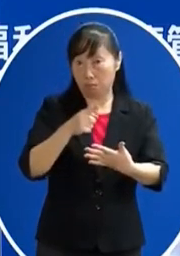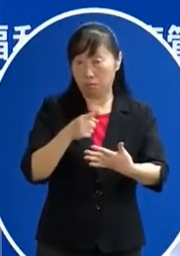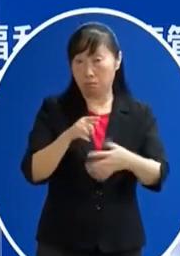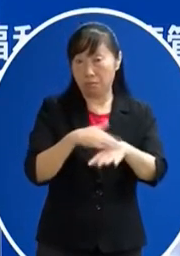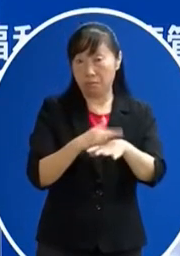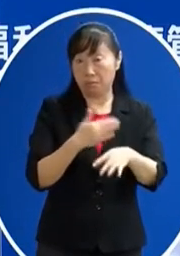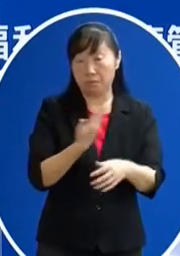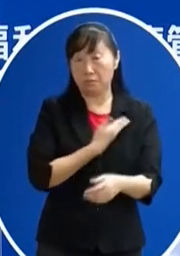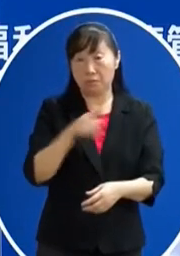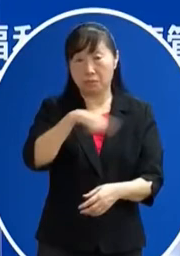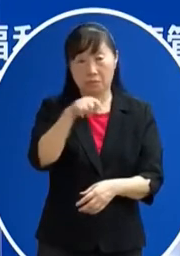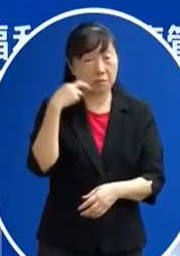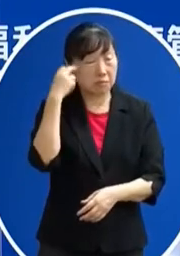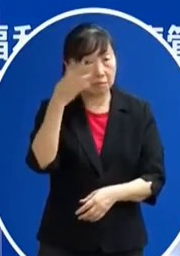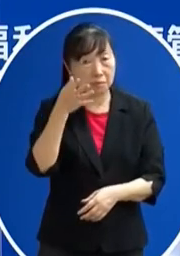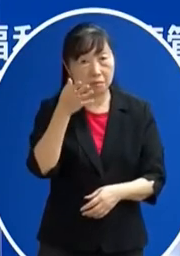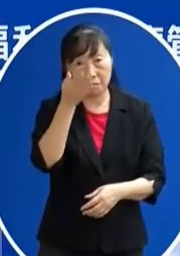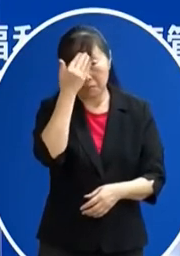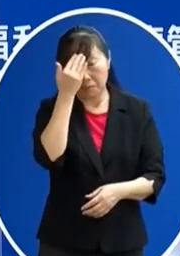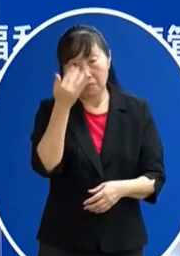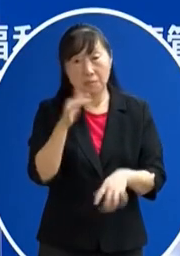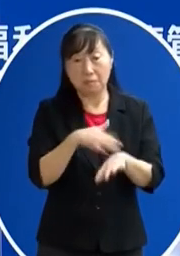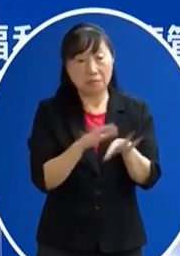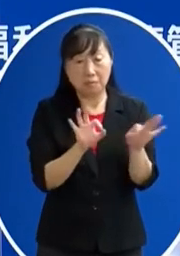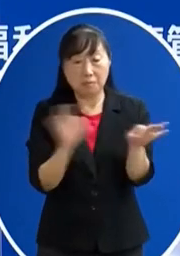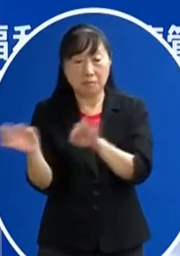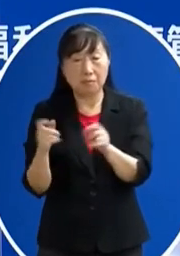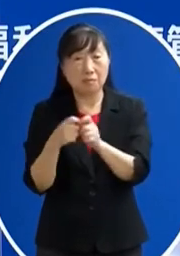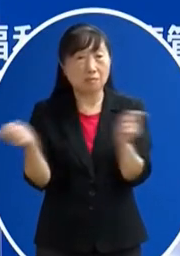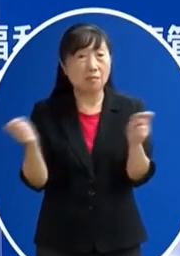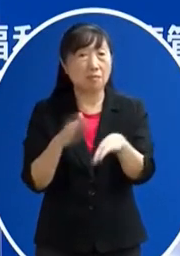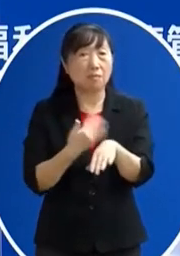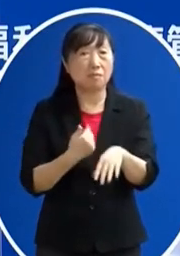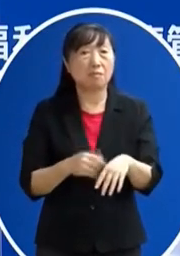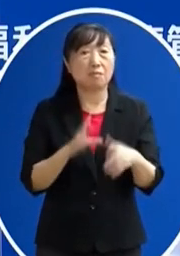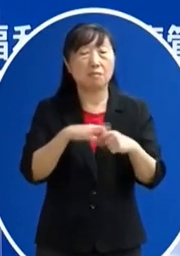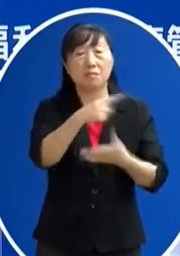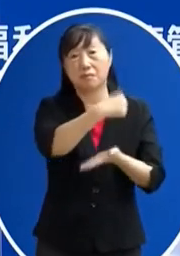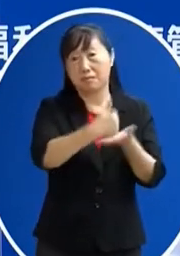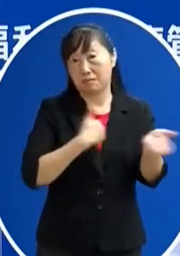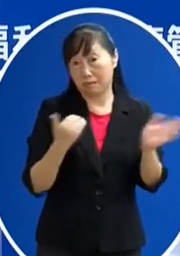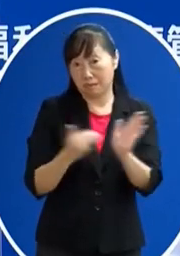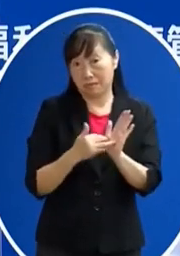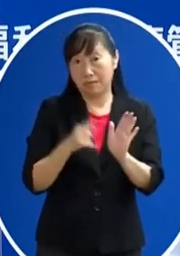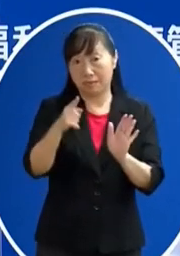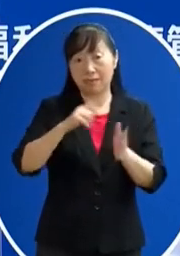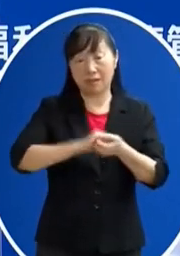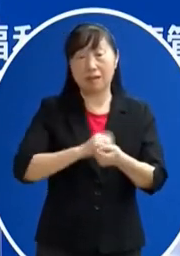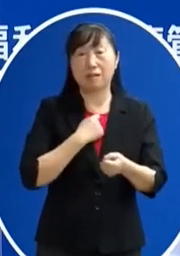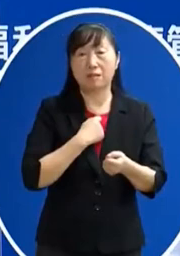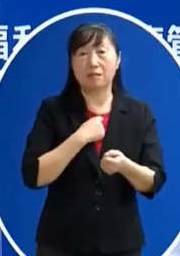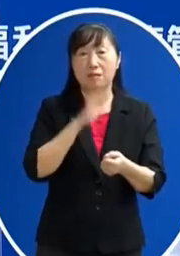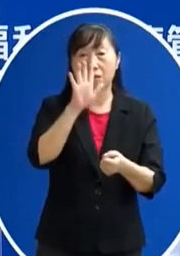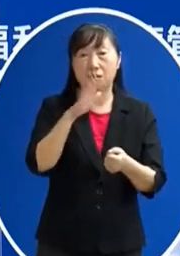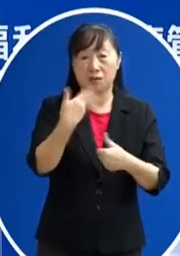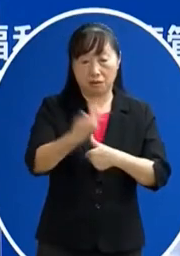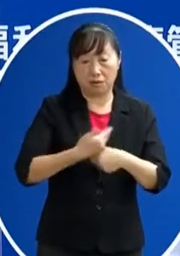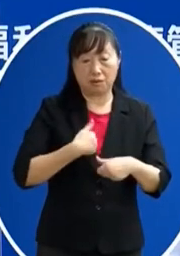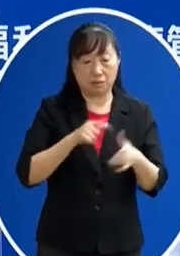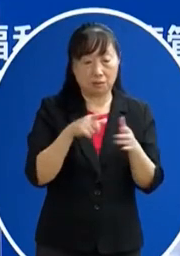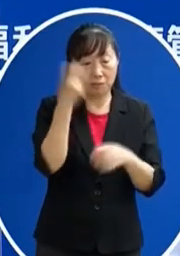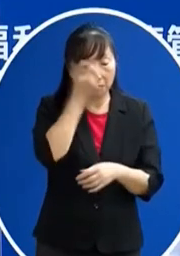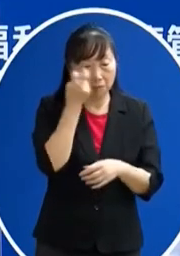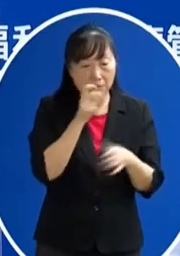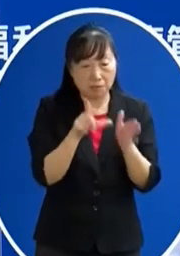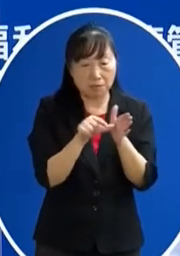让大家就是说要就是说拖很久了哈，就是因为他进来以后，大家知道都会有一个封签检验的一个时间，